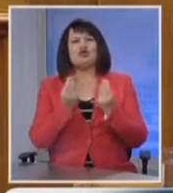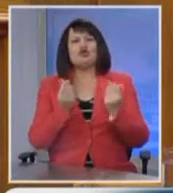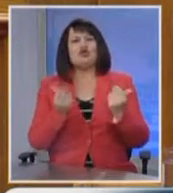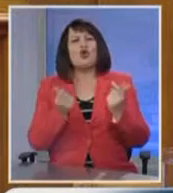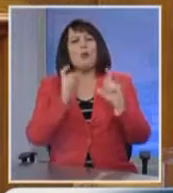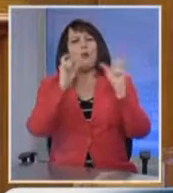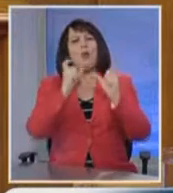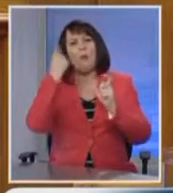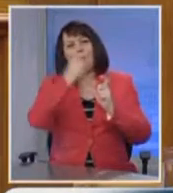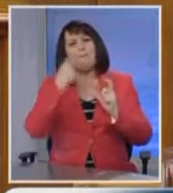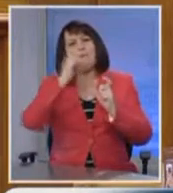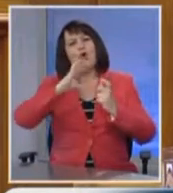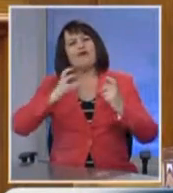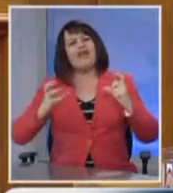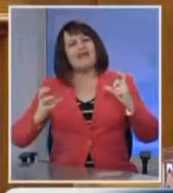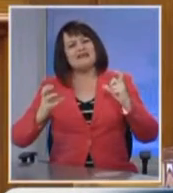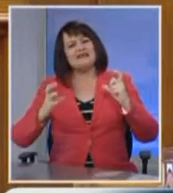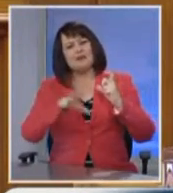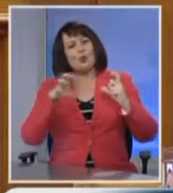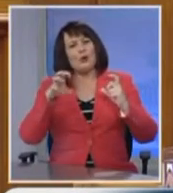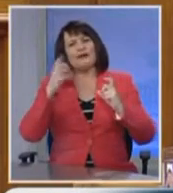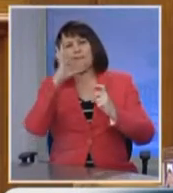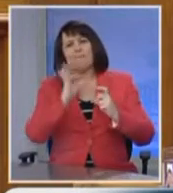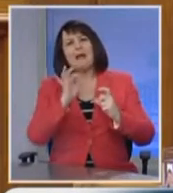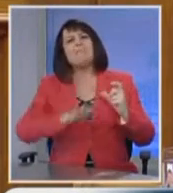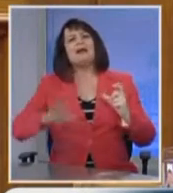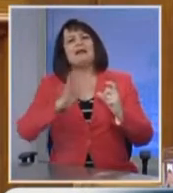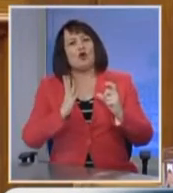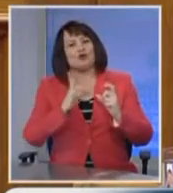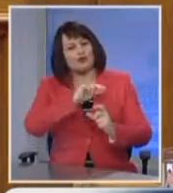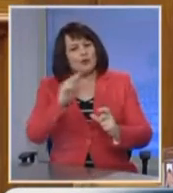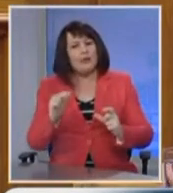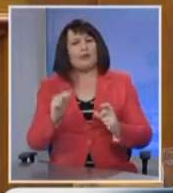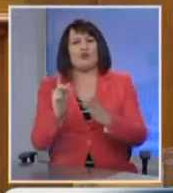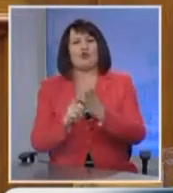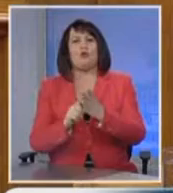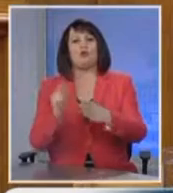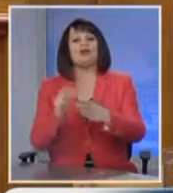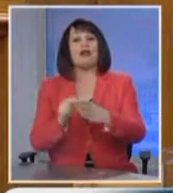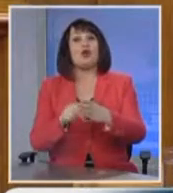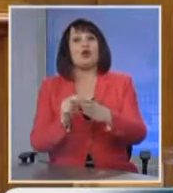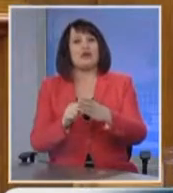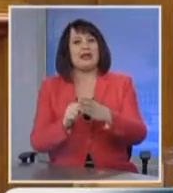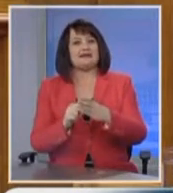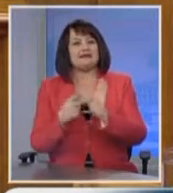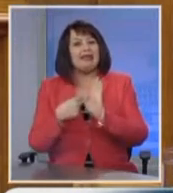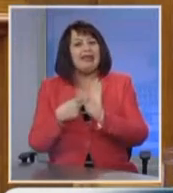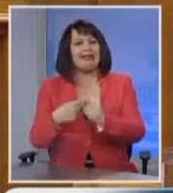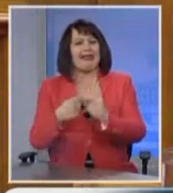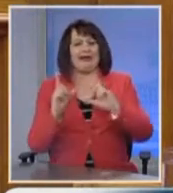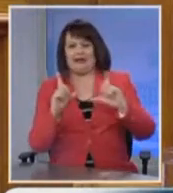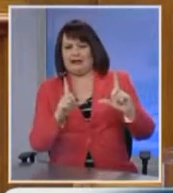οποίο κατανοούμε την πραγματικότητα, έτσι και ο εκλογικός νόμος δεν απεικονίζει